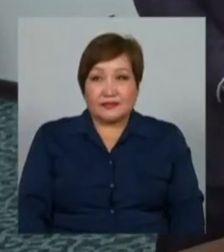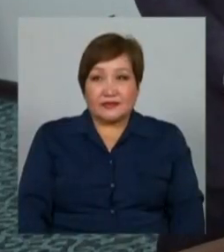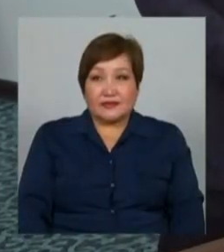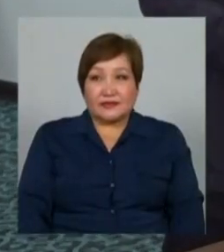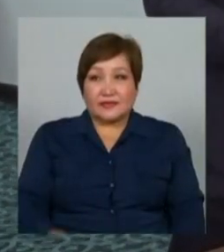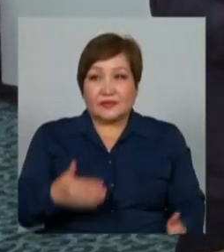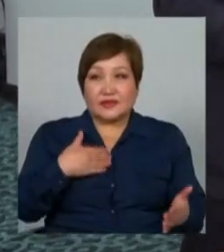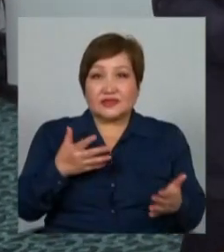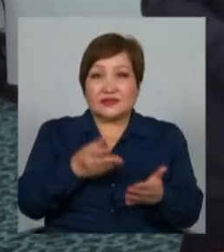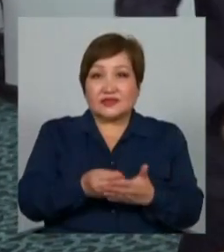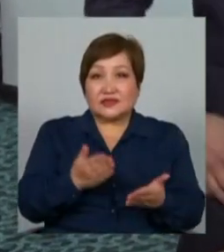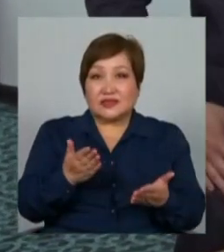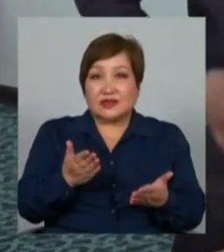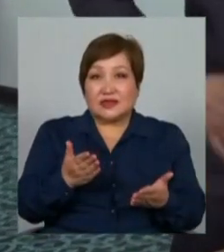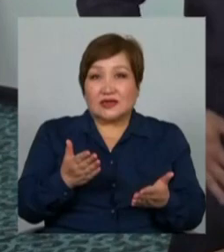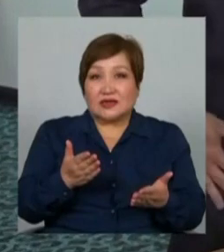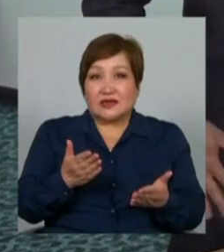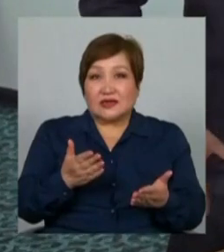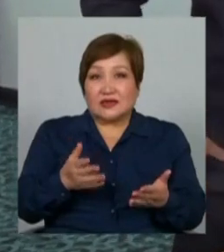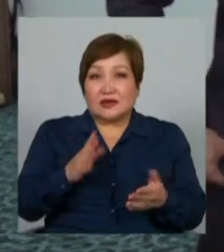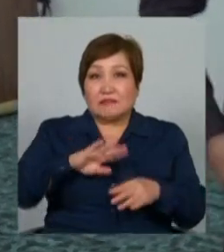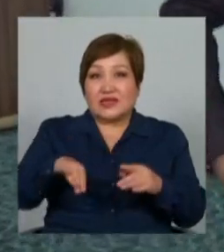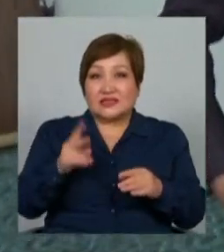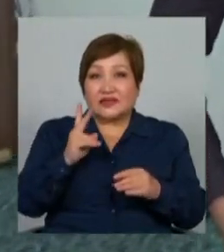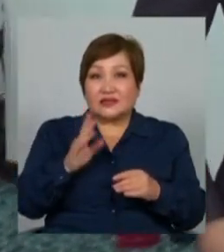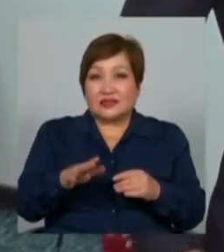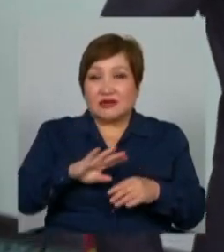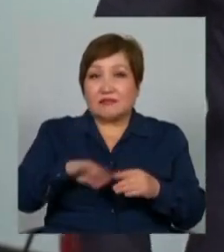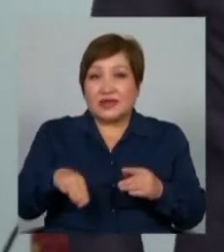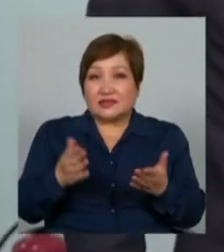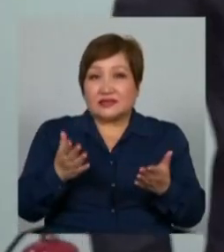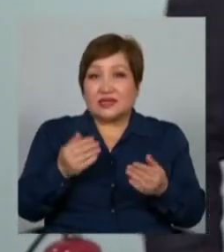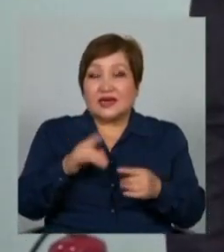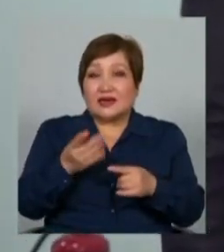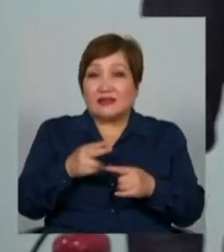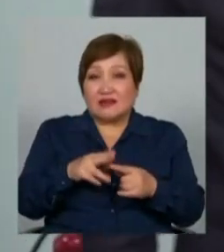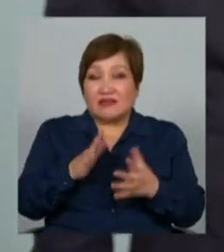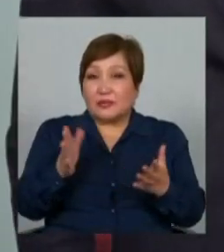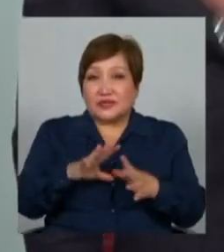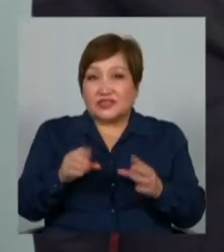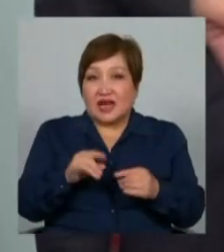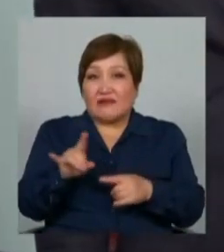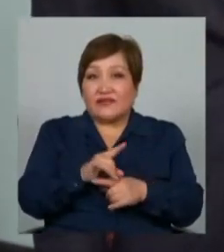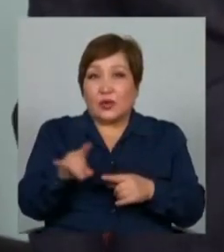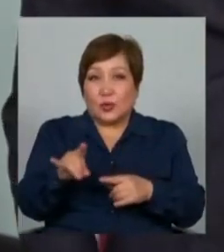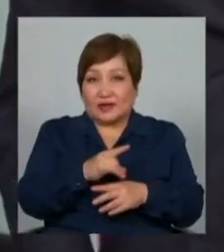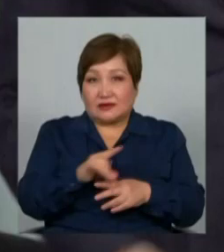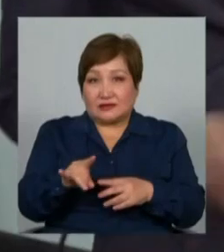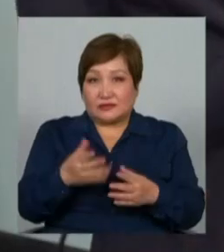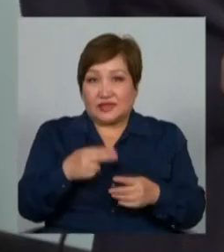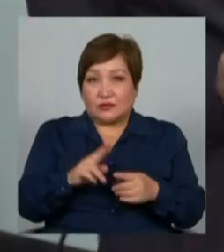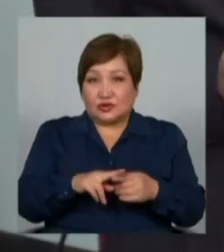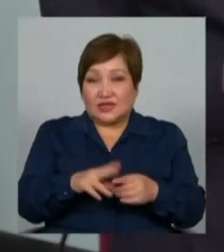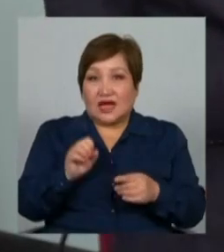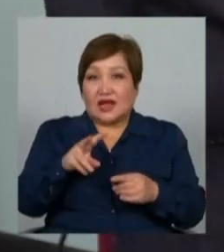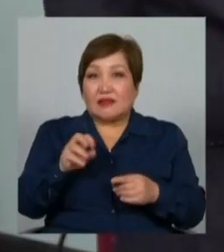люди остались без домов. Без квартир, без машин. Это афера, потому что это афера, потому что Алмаз